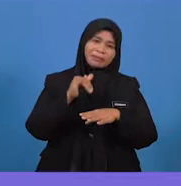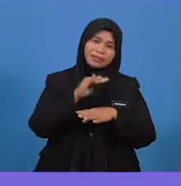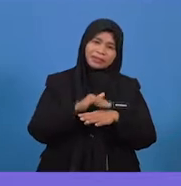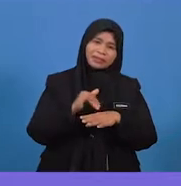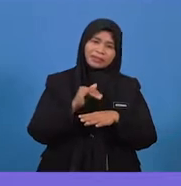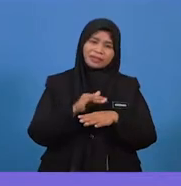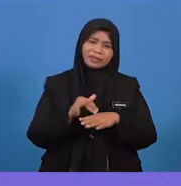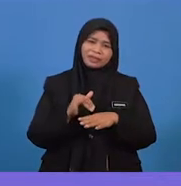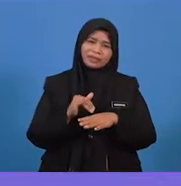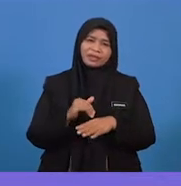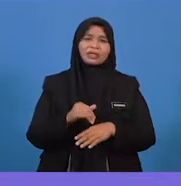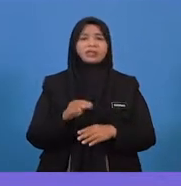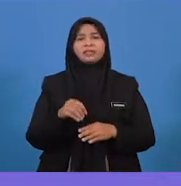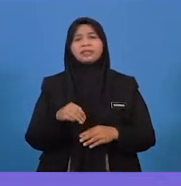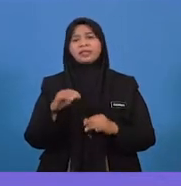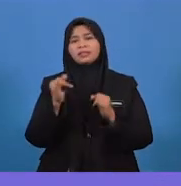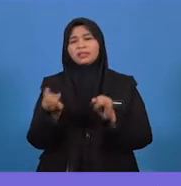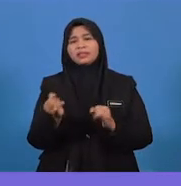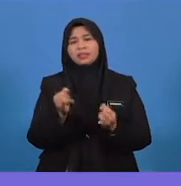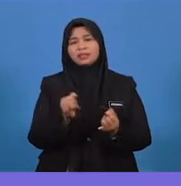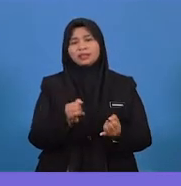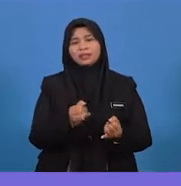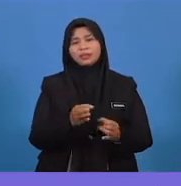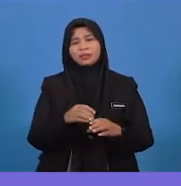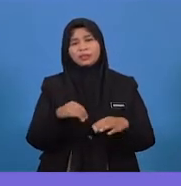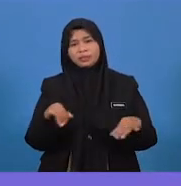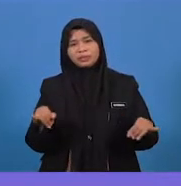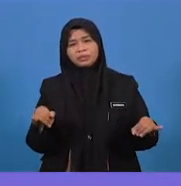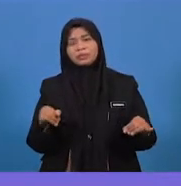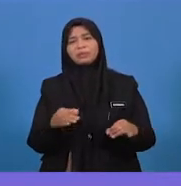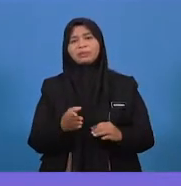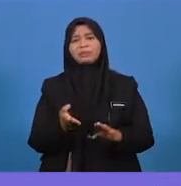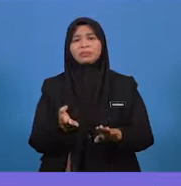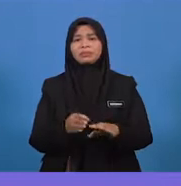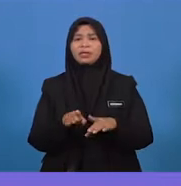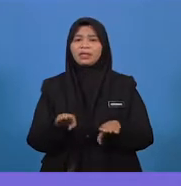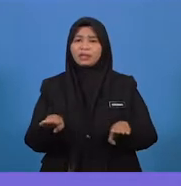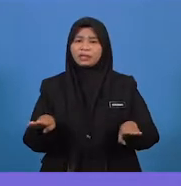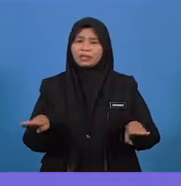datang memanggil, jasad terbujur di